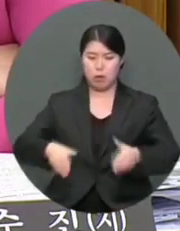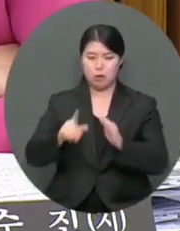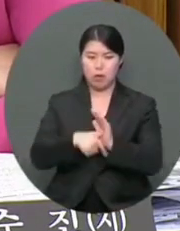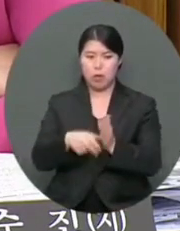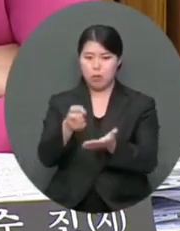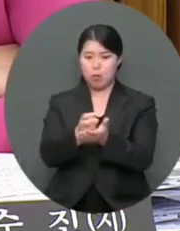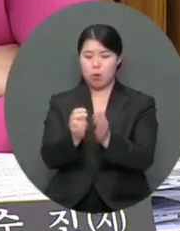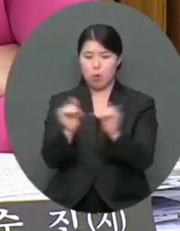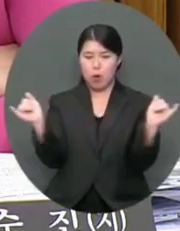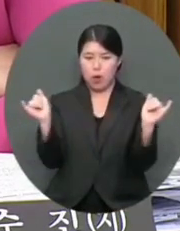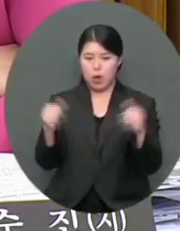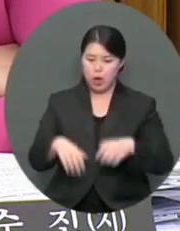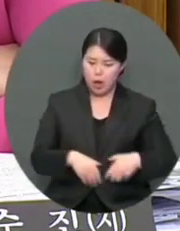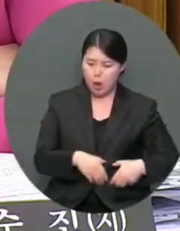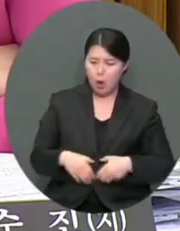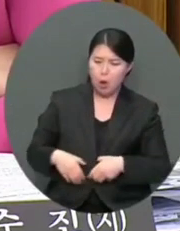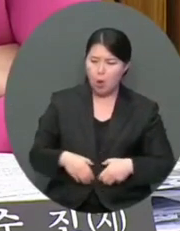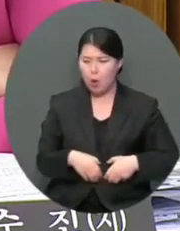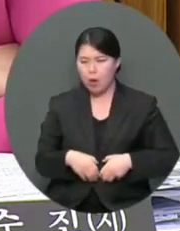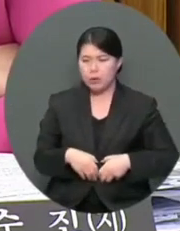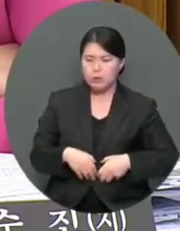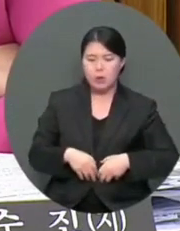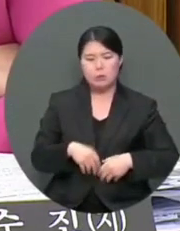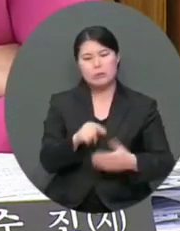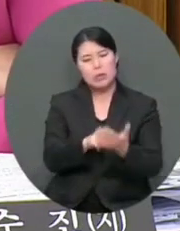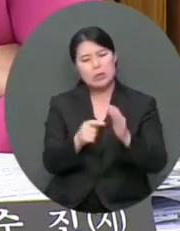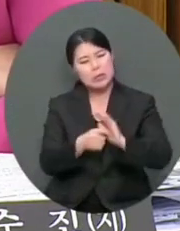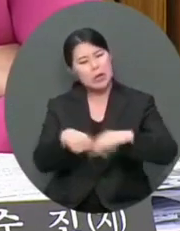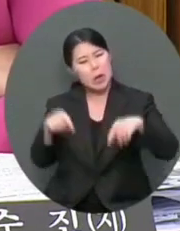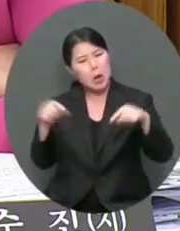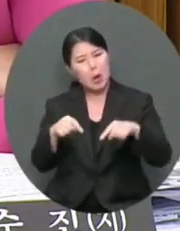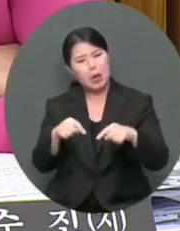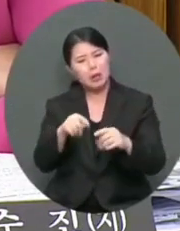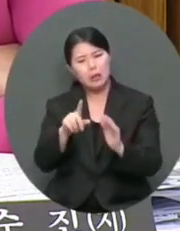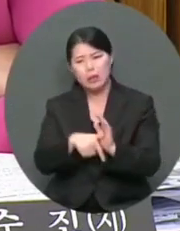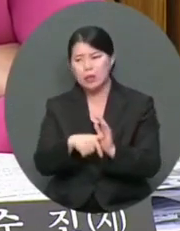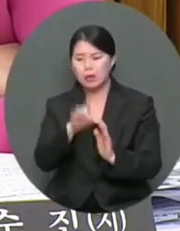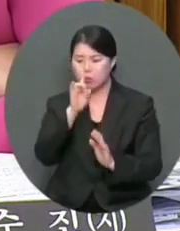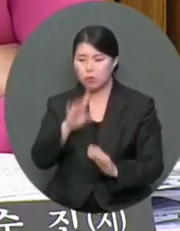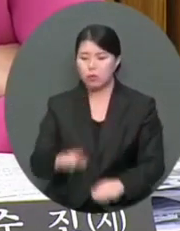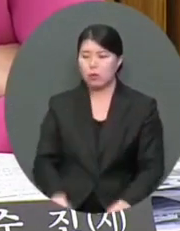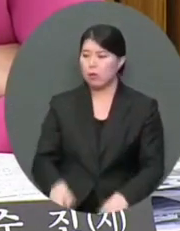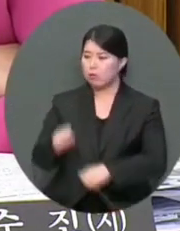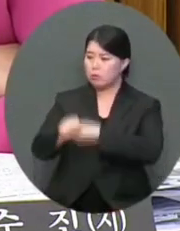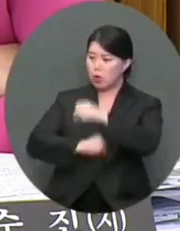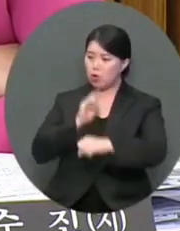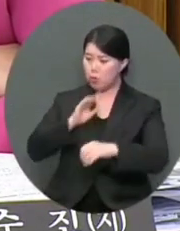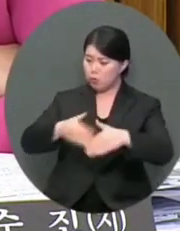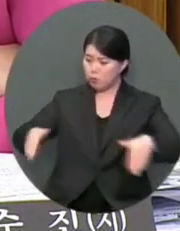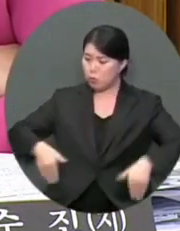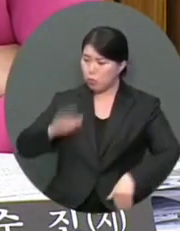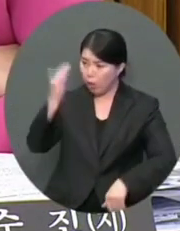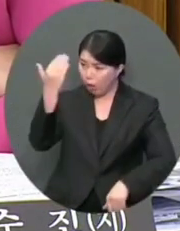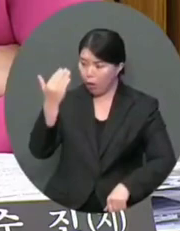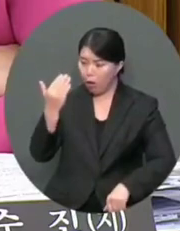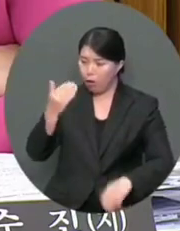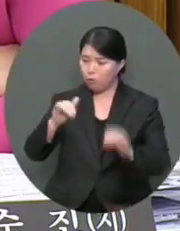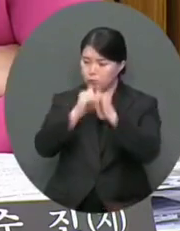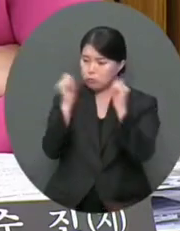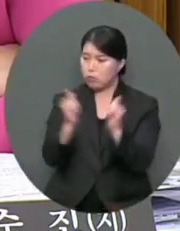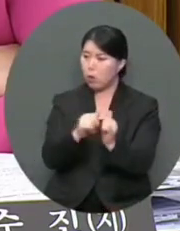주저하고 타협해가지고는 국민의 인권을 보호할 수 없기 때문에 자유만 지키면 됩니까? 이 사회가? 우리